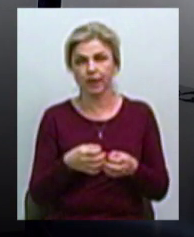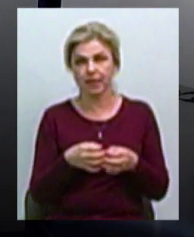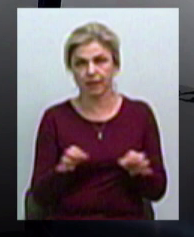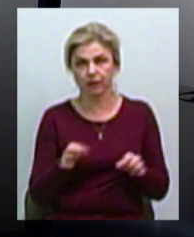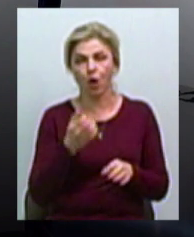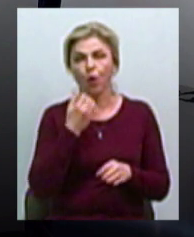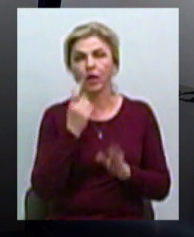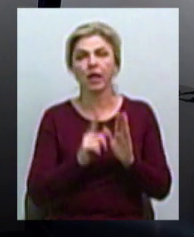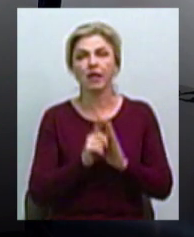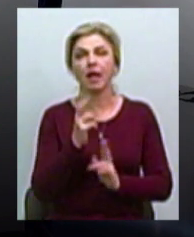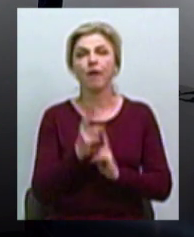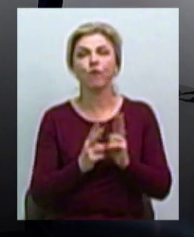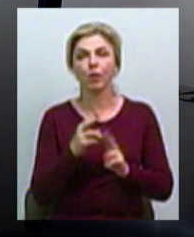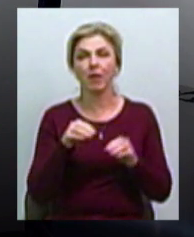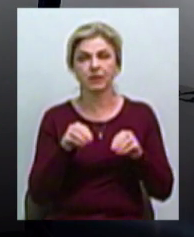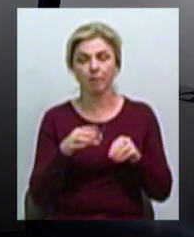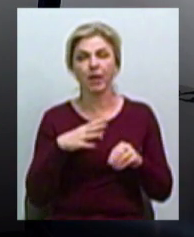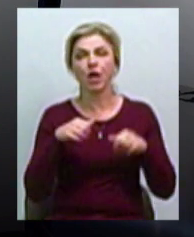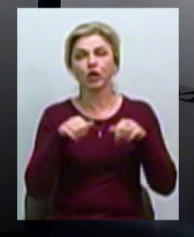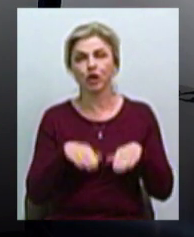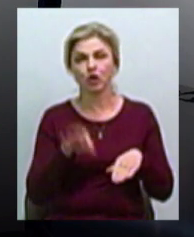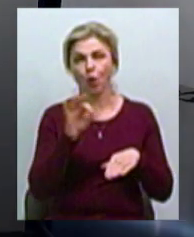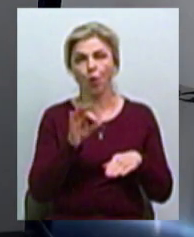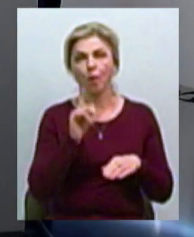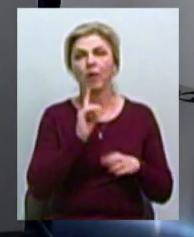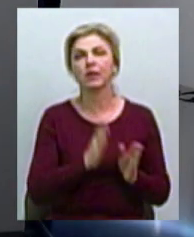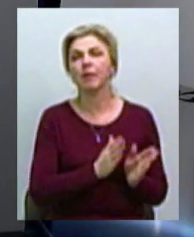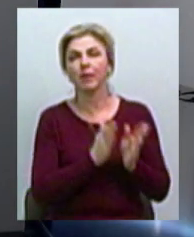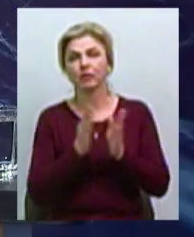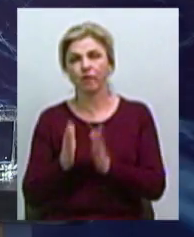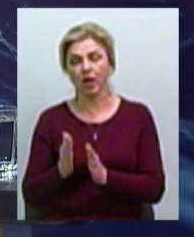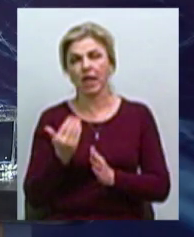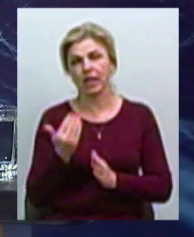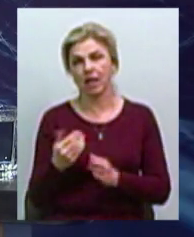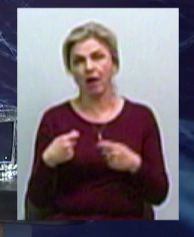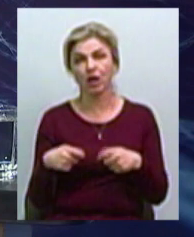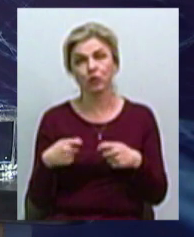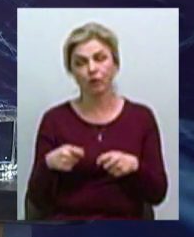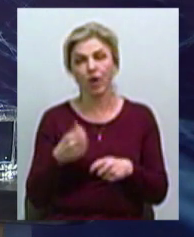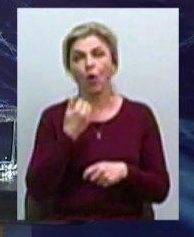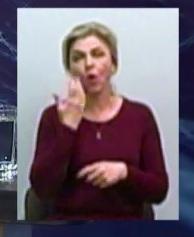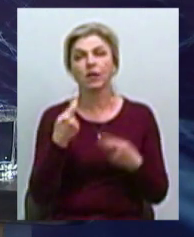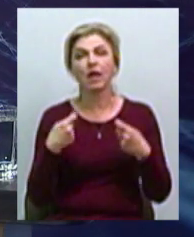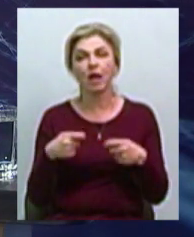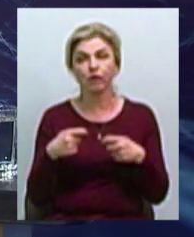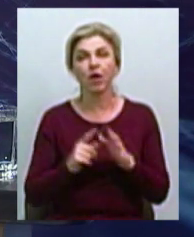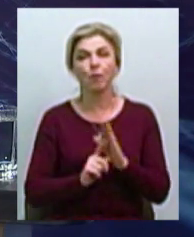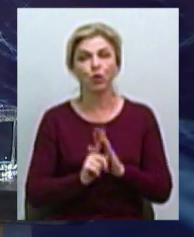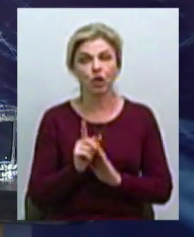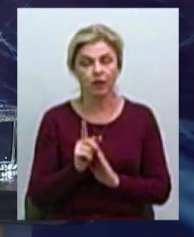реформа земельна, було прийнято рішення про відтермінування безпосередньо її реалізації. Коли реалізація таки